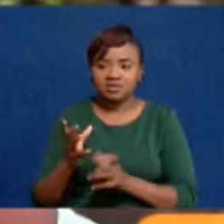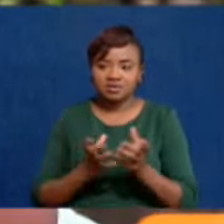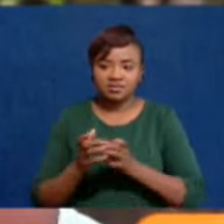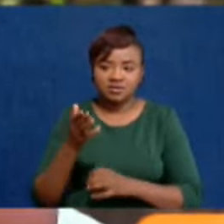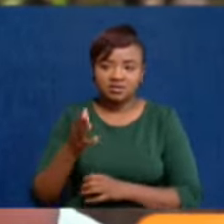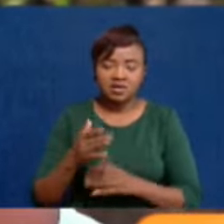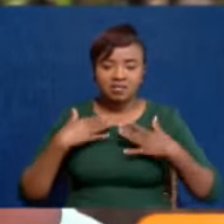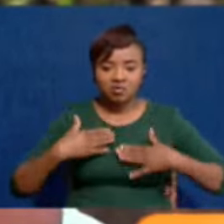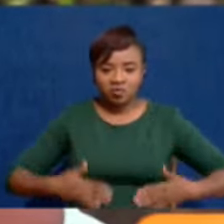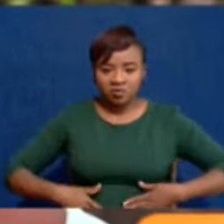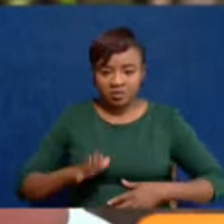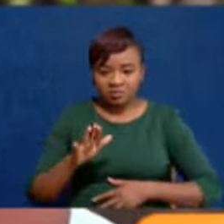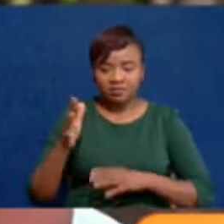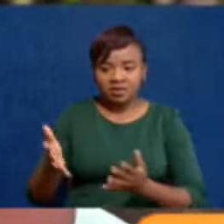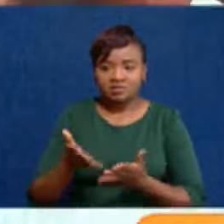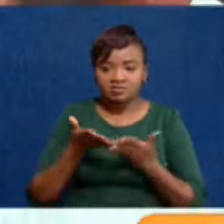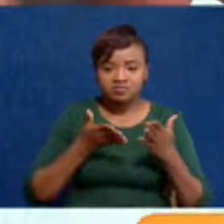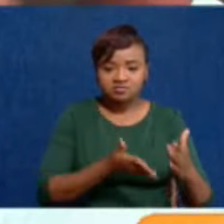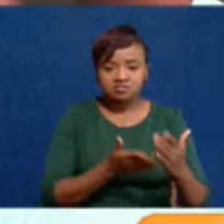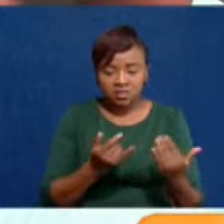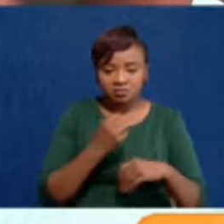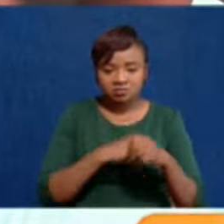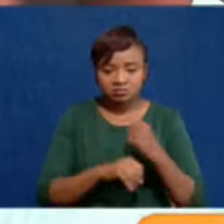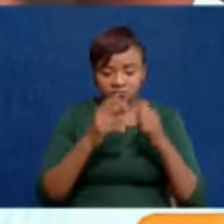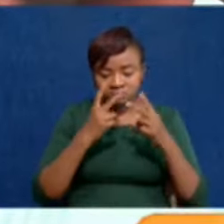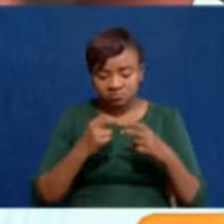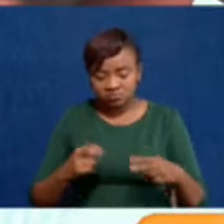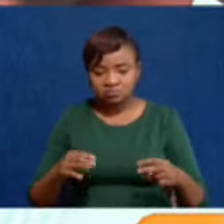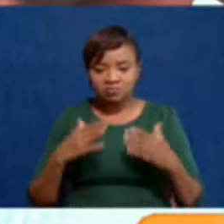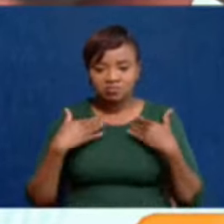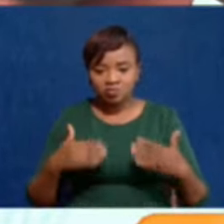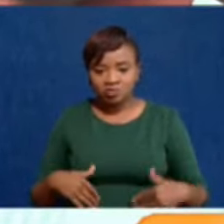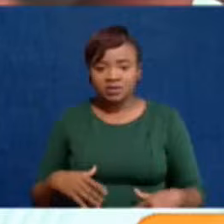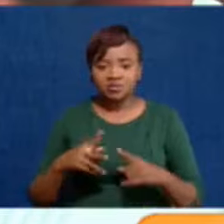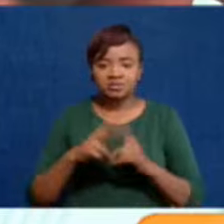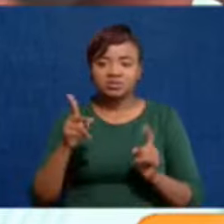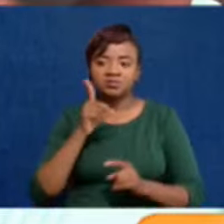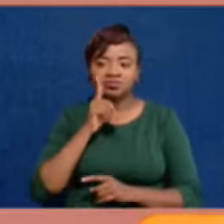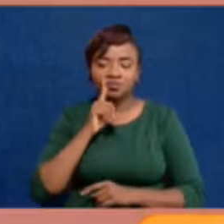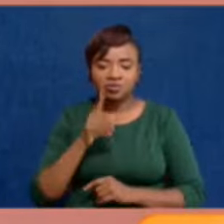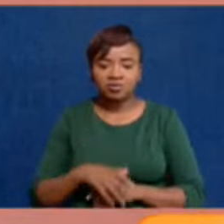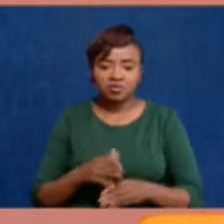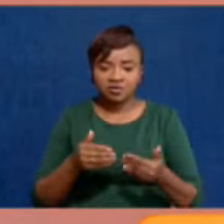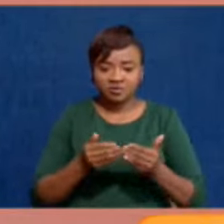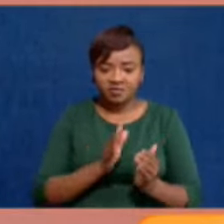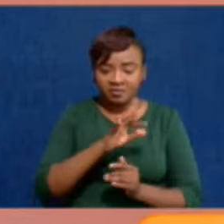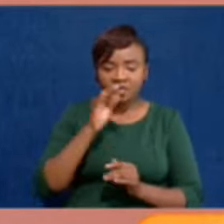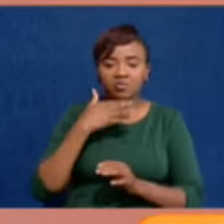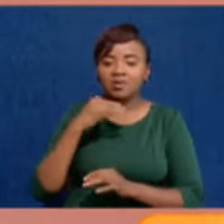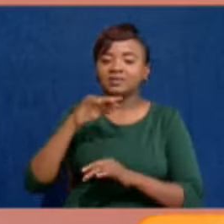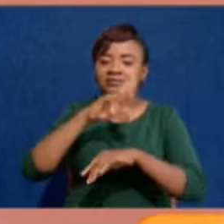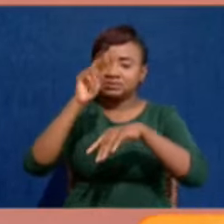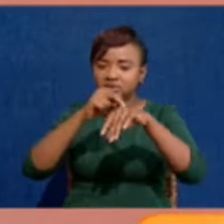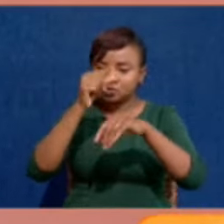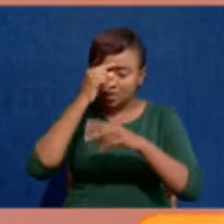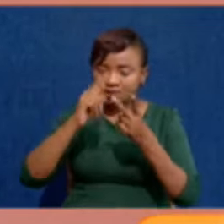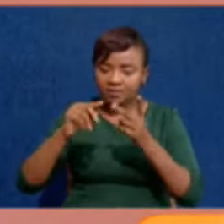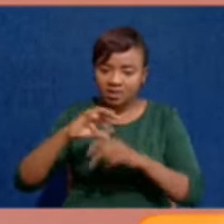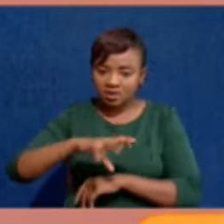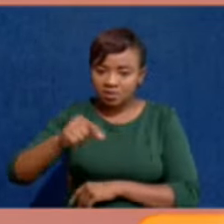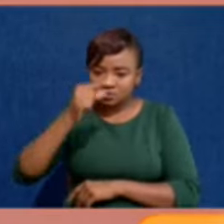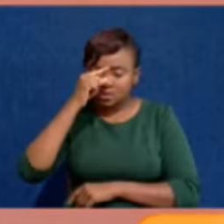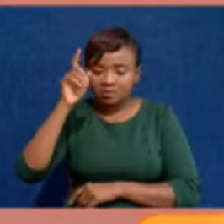wanne imehifadhiwa huku shughuli ya kutambua miili hiyo ikitarajiwa kuanza hapo kesho. Familia yake imeitaka serikali kuu na ile ya kaunti